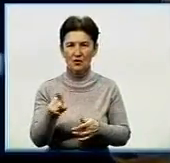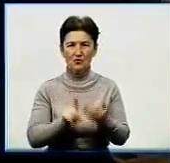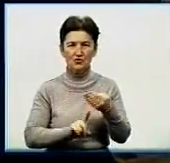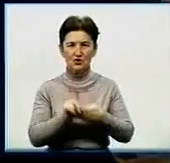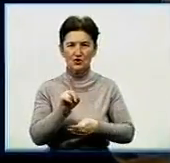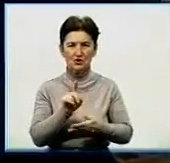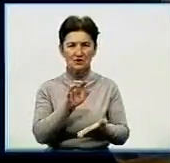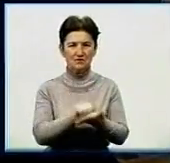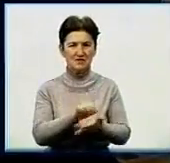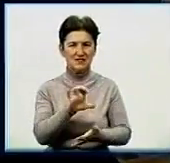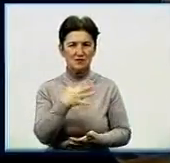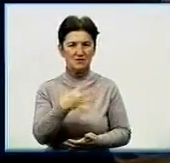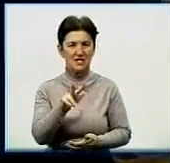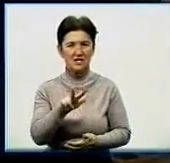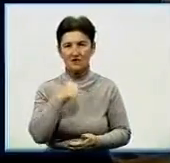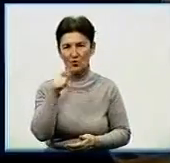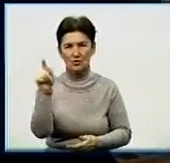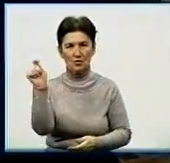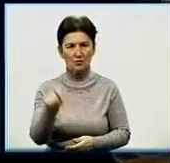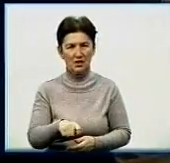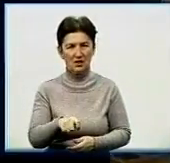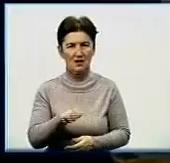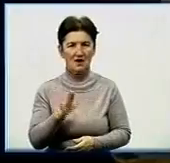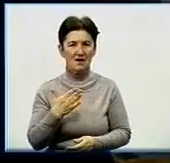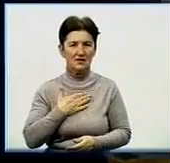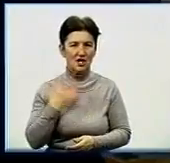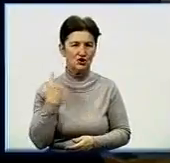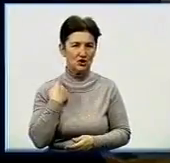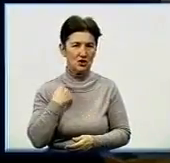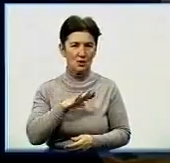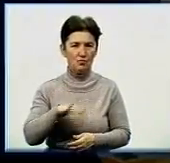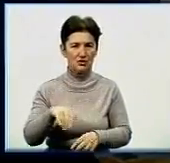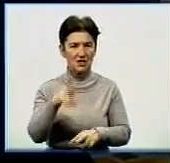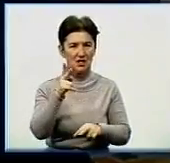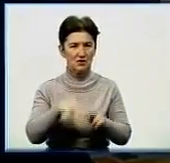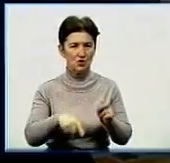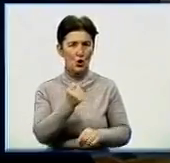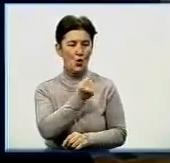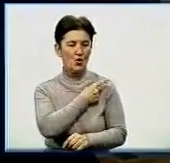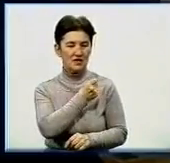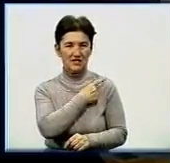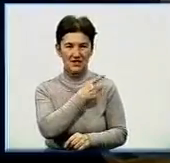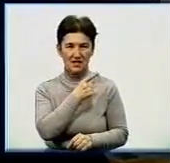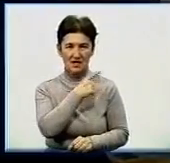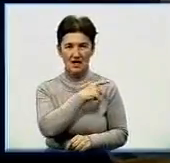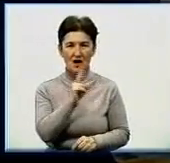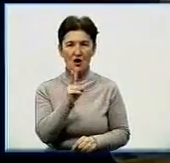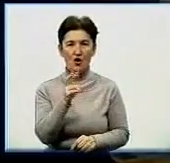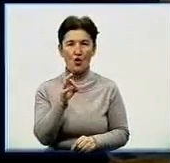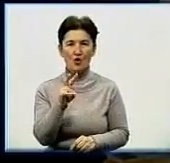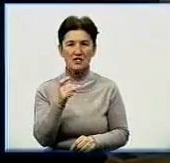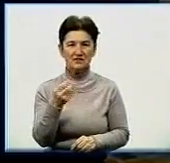заниматься с 1953 года, когда он приехал в наш Кировоград после окончания Одесской консерватории.